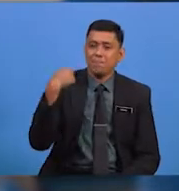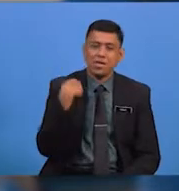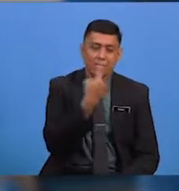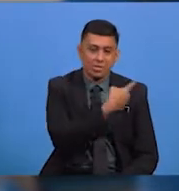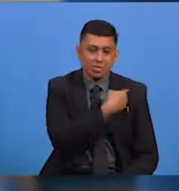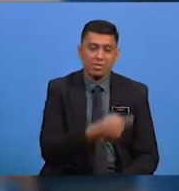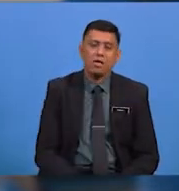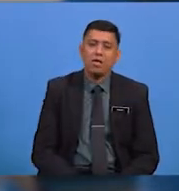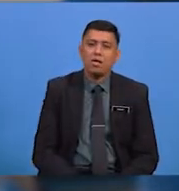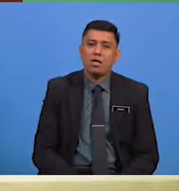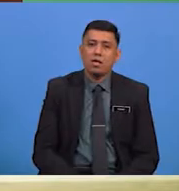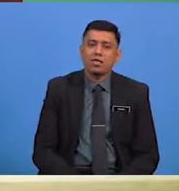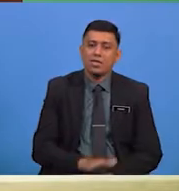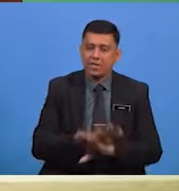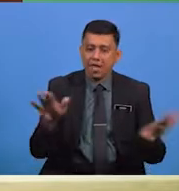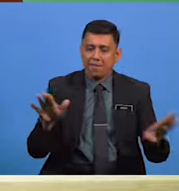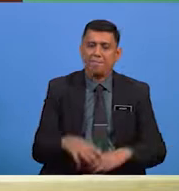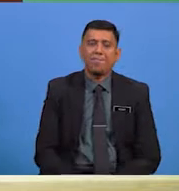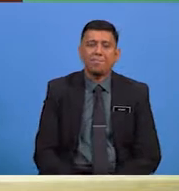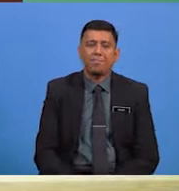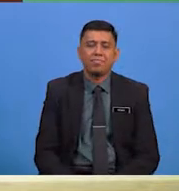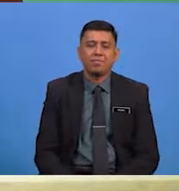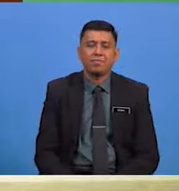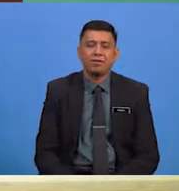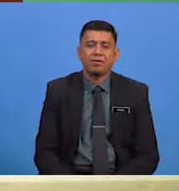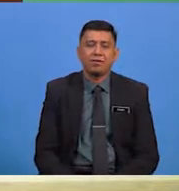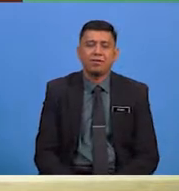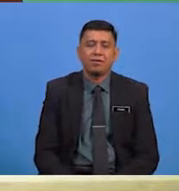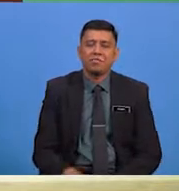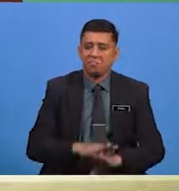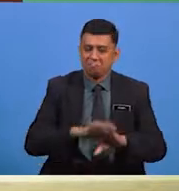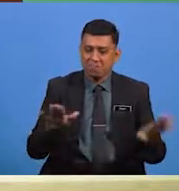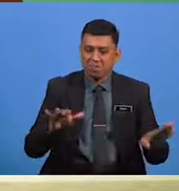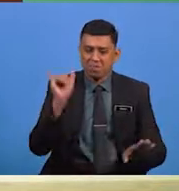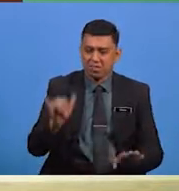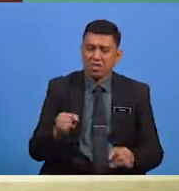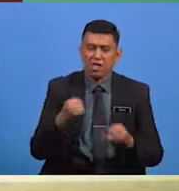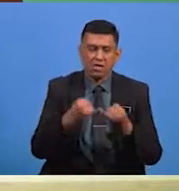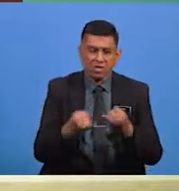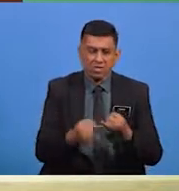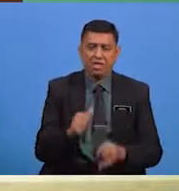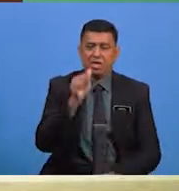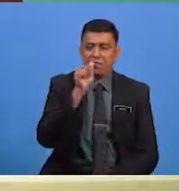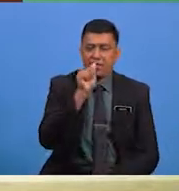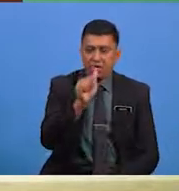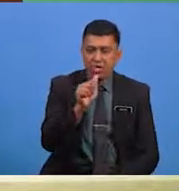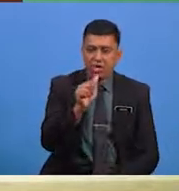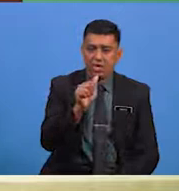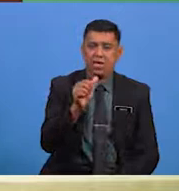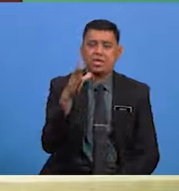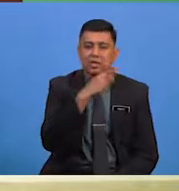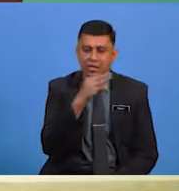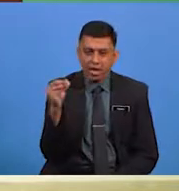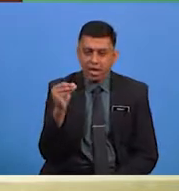lihat kata nafi tidak. Kata nafi tidak yang diakhiri dengan huruf